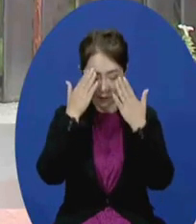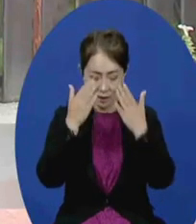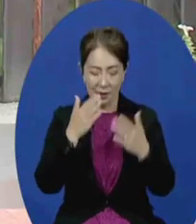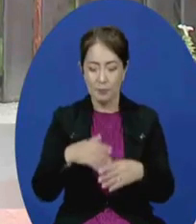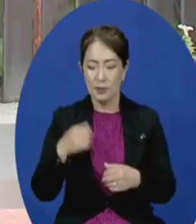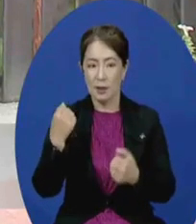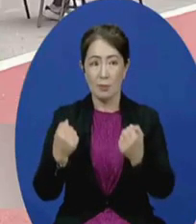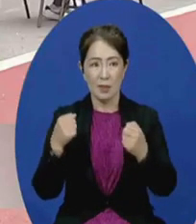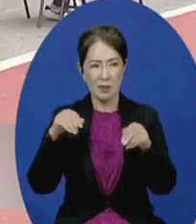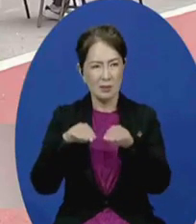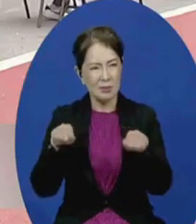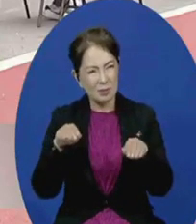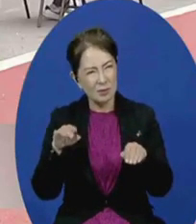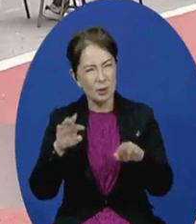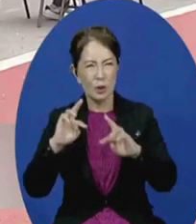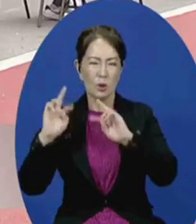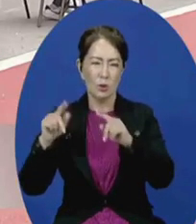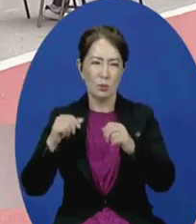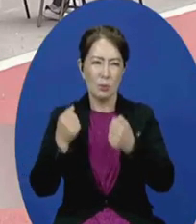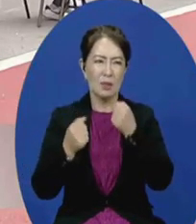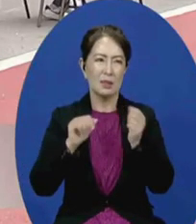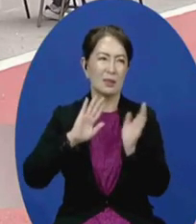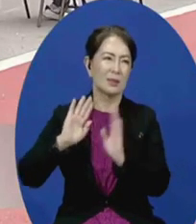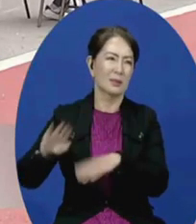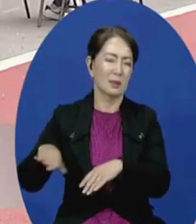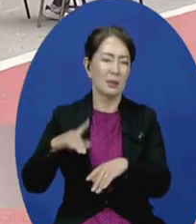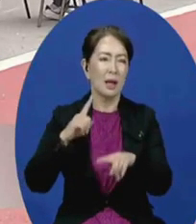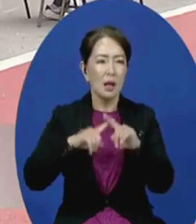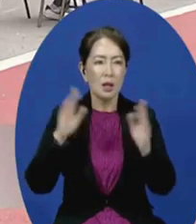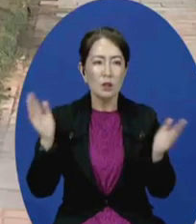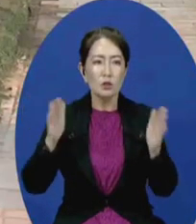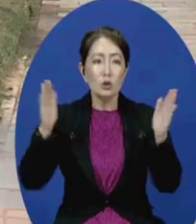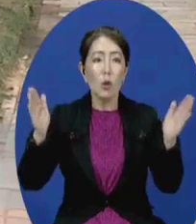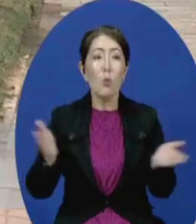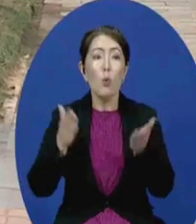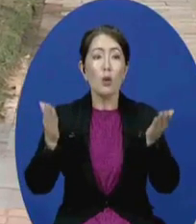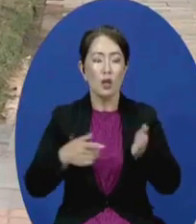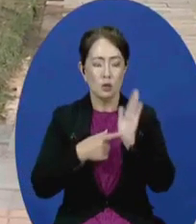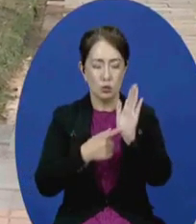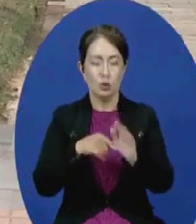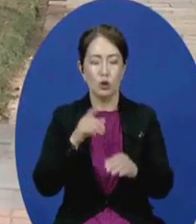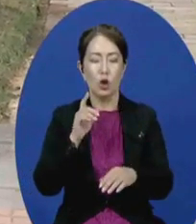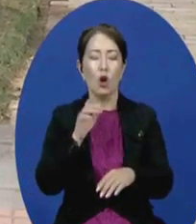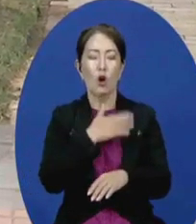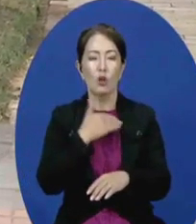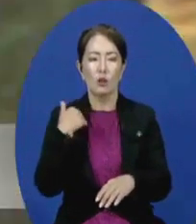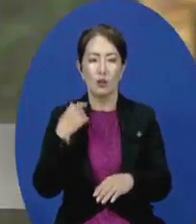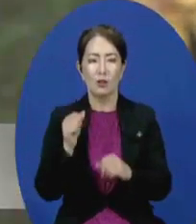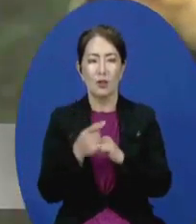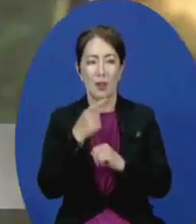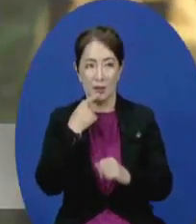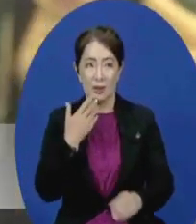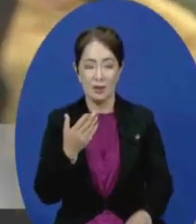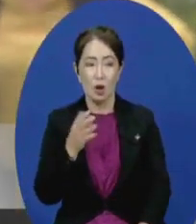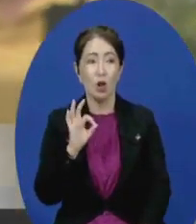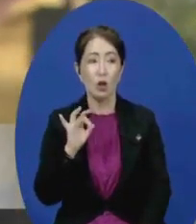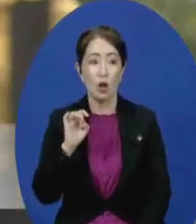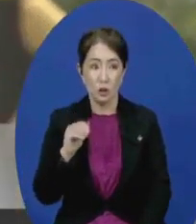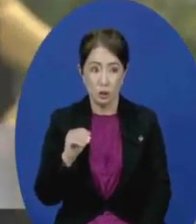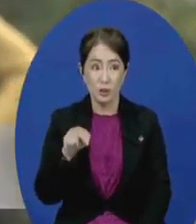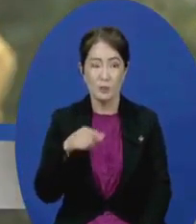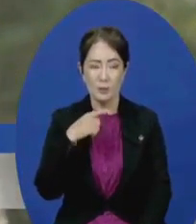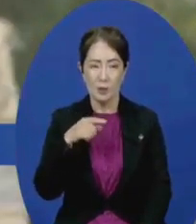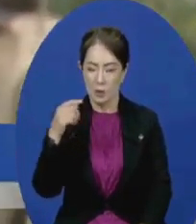одоо нийтийн тээврийг өөрчилж чадвал автомашинаас татгалзах дараагийн том урайлах болно гэж хотын орлогч хэллээ. Нааша энд